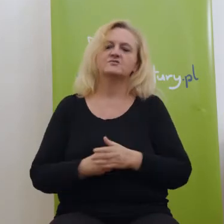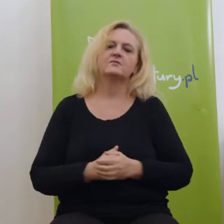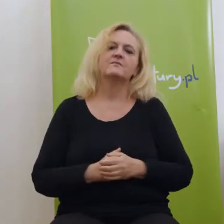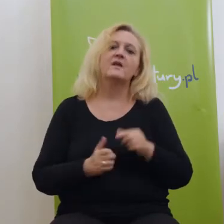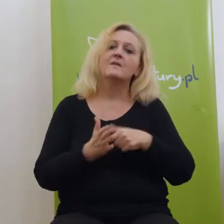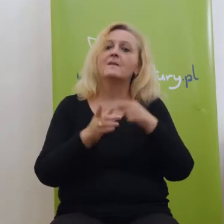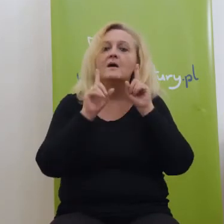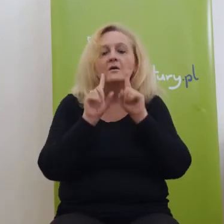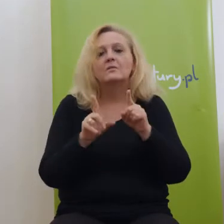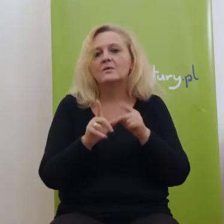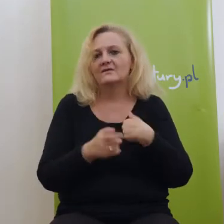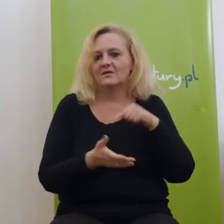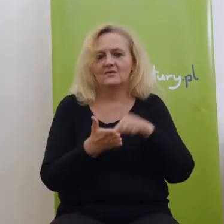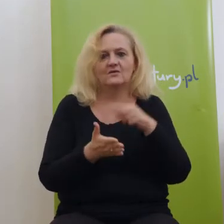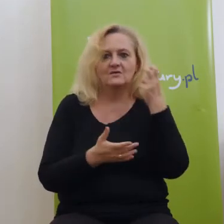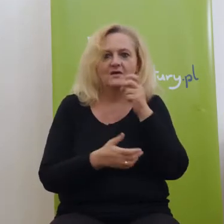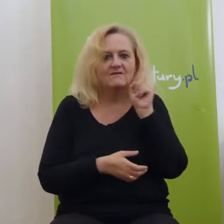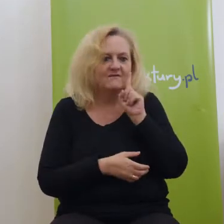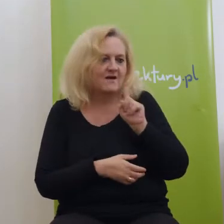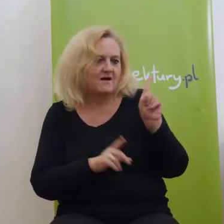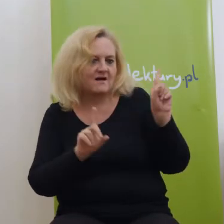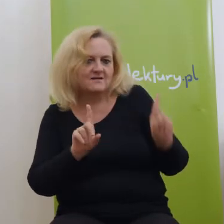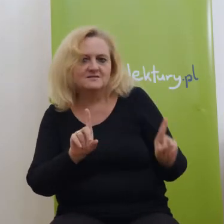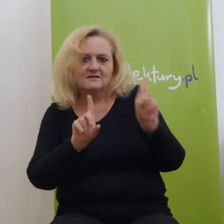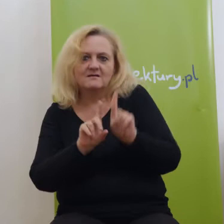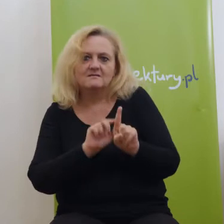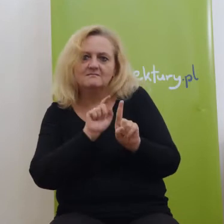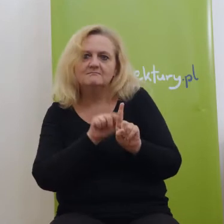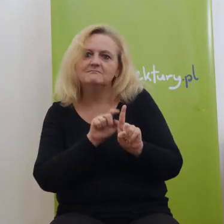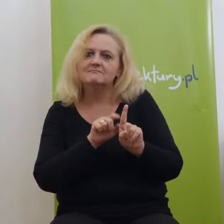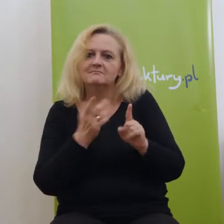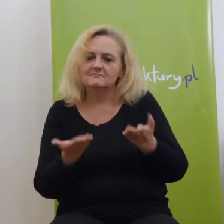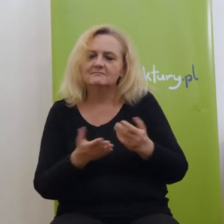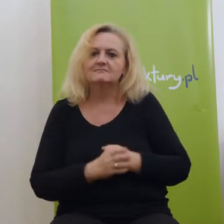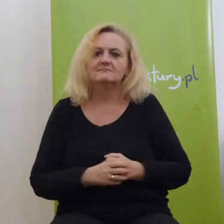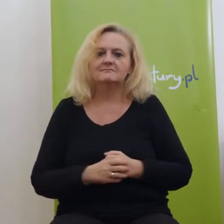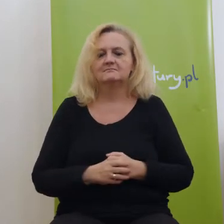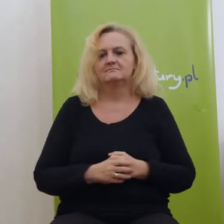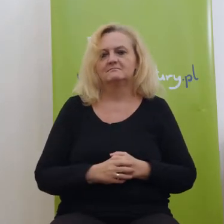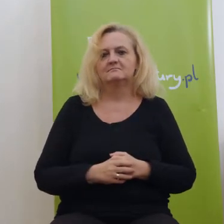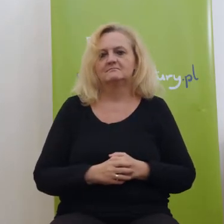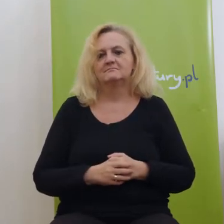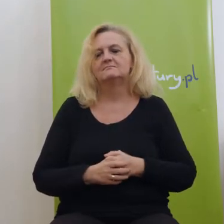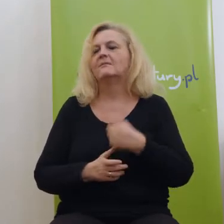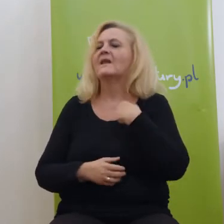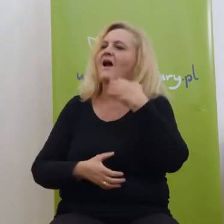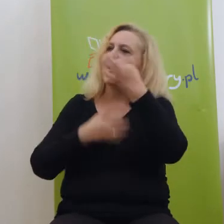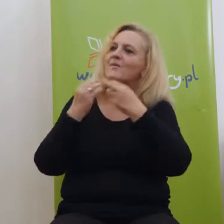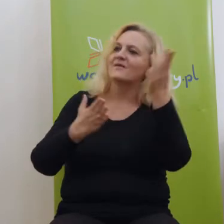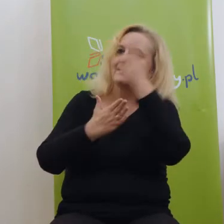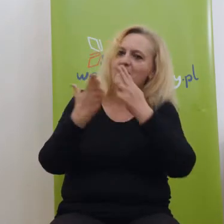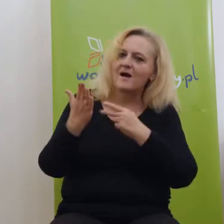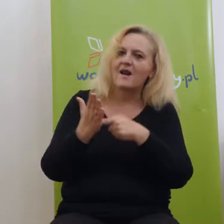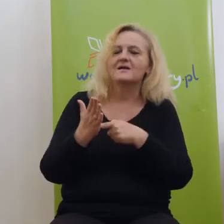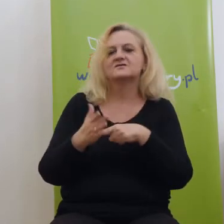Tak naprawdę to mnie najbardziej interesuje, ten facecik. Wspomniałaś o malarstwie i w ogóle jak